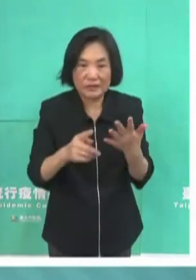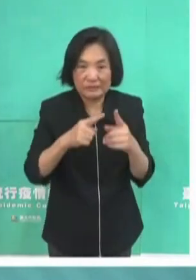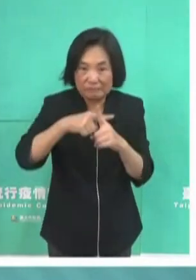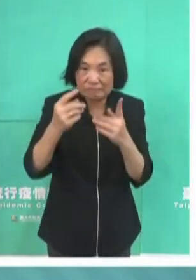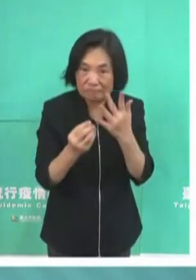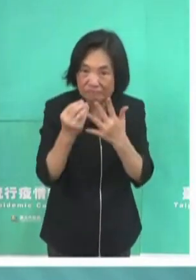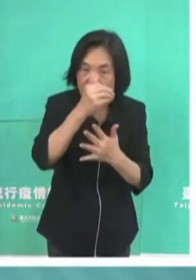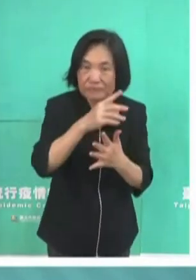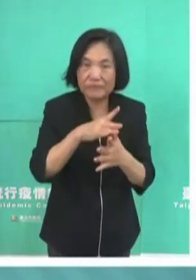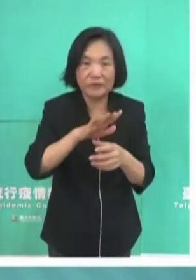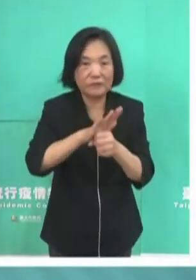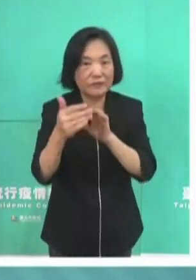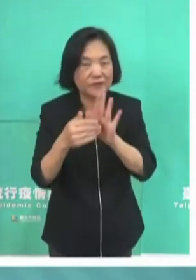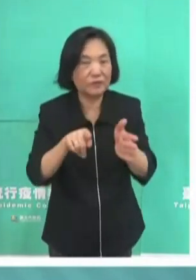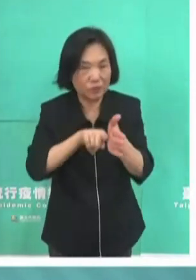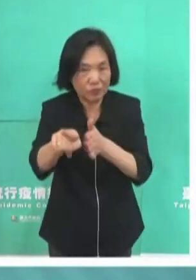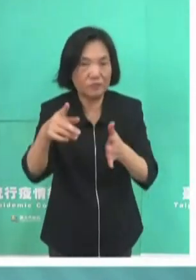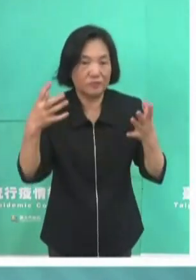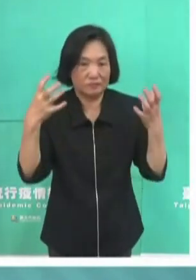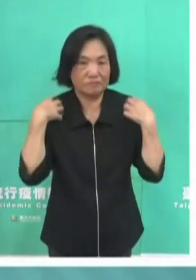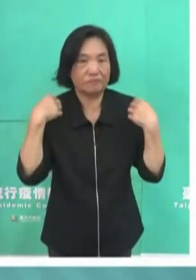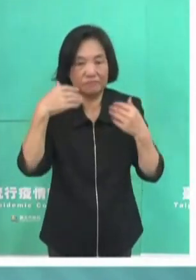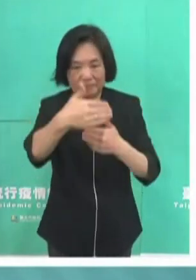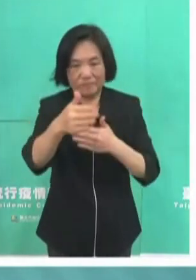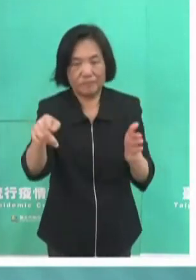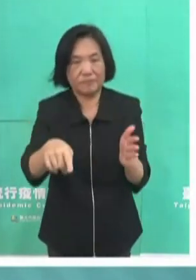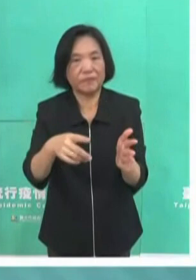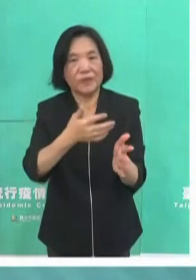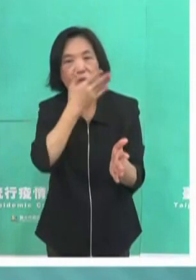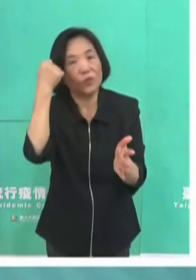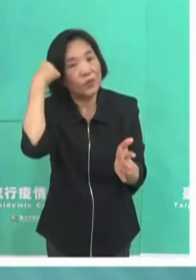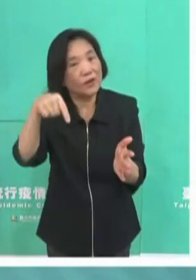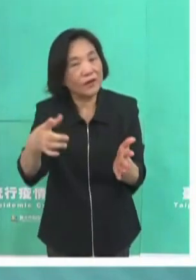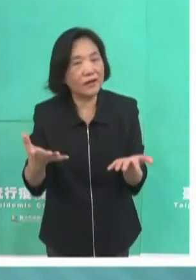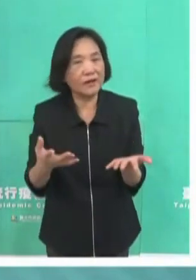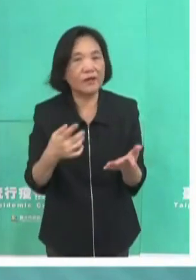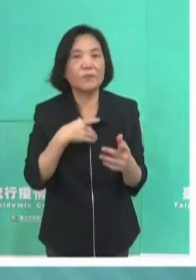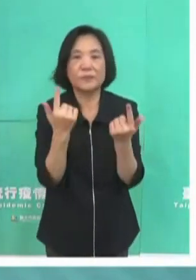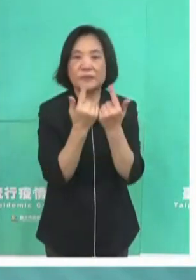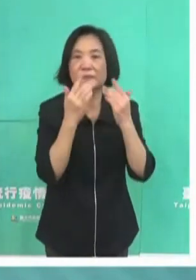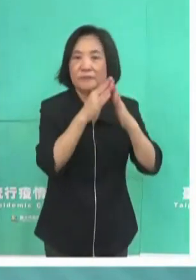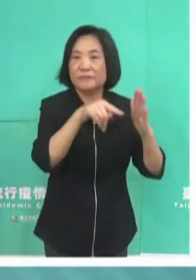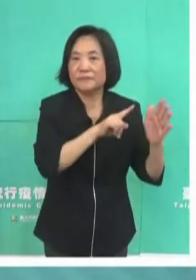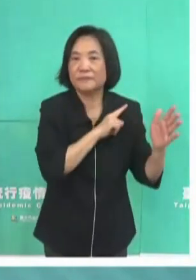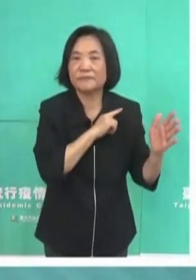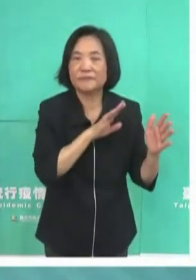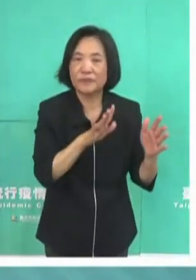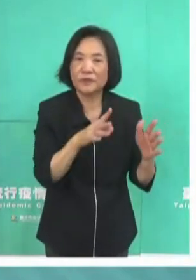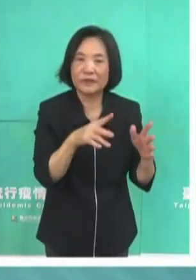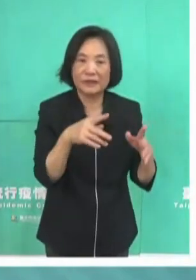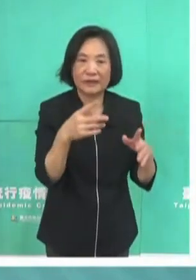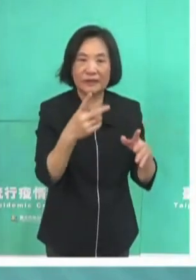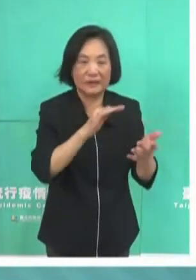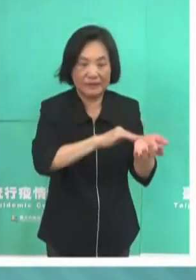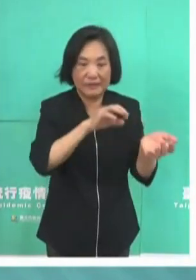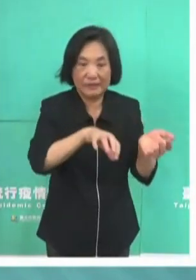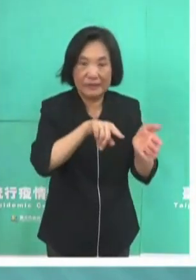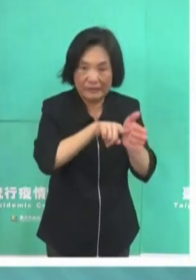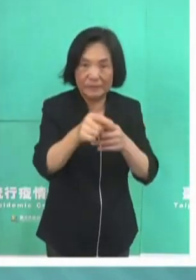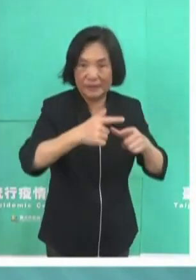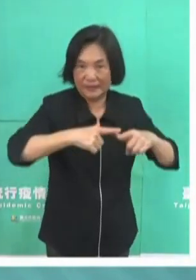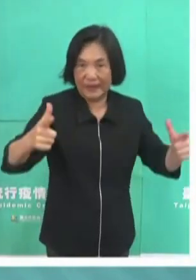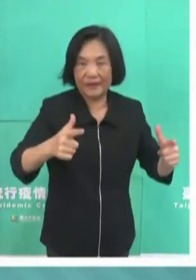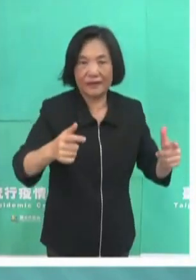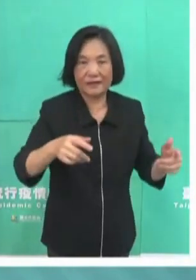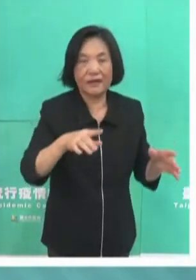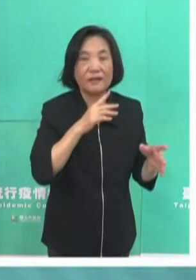哦，你要标准要再提升哈，哦，SOP 怎么做？其实我们台北市大概要保留2个大型的防疫专责旅馆，万